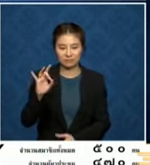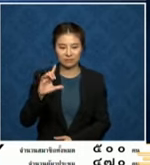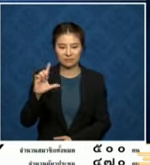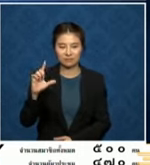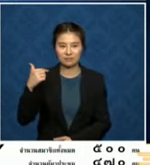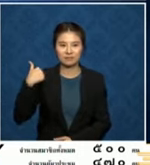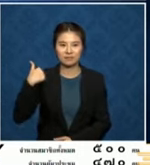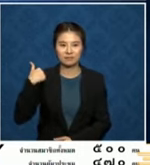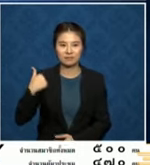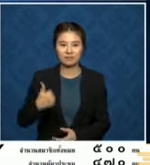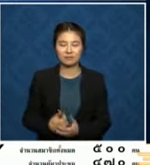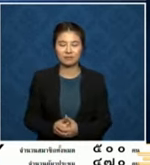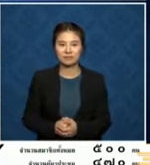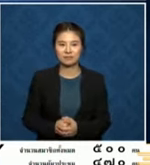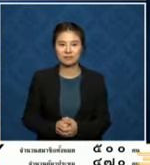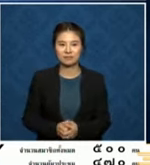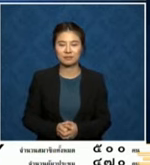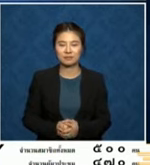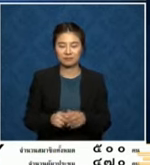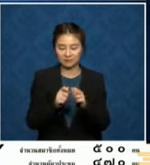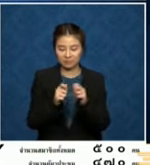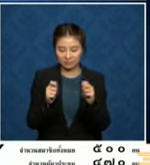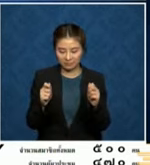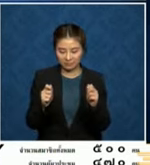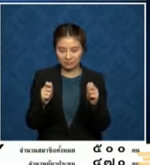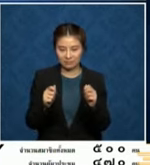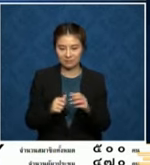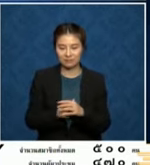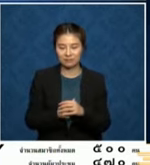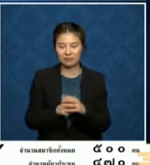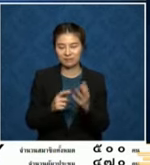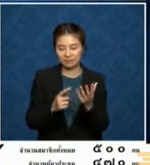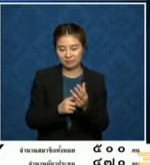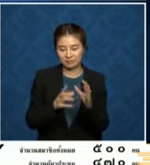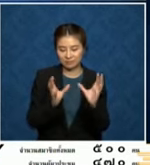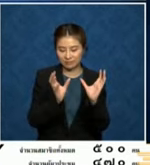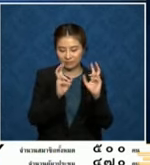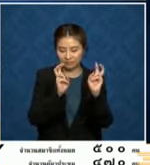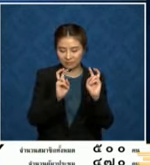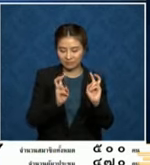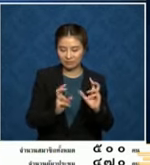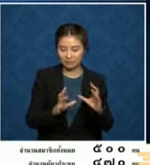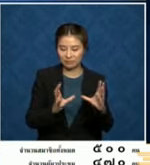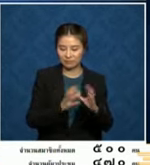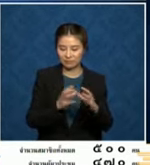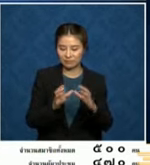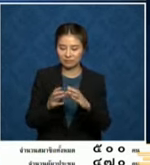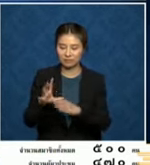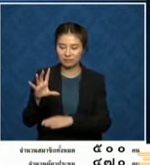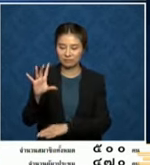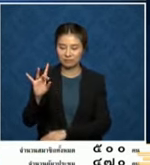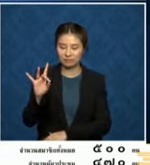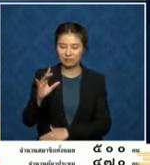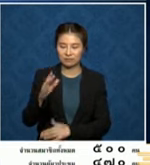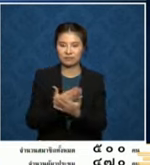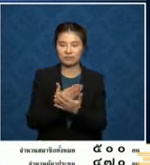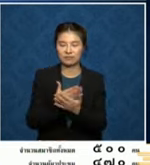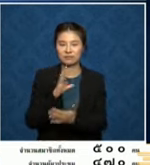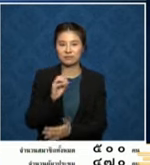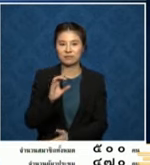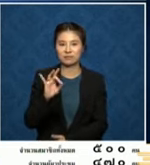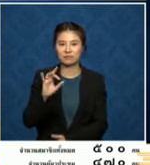าผิดสังเกตสำหรับคนที่อยู่ในอนุทั้ง8คณะนะครับไอ้58ล้านผมก็ถามว่